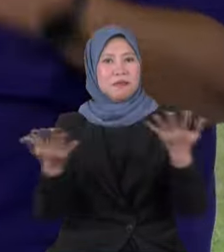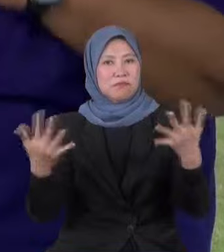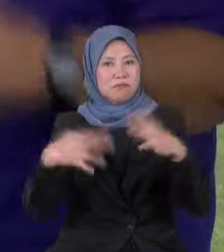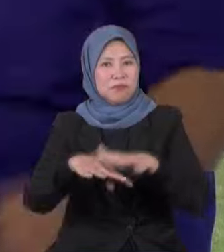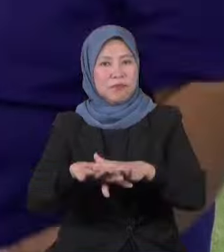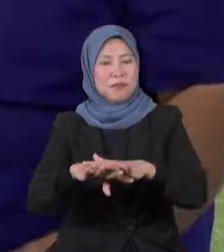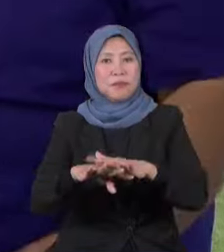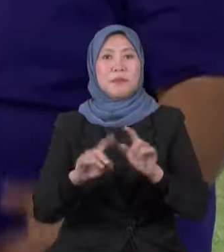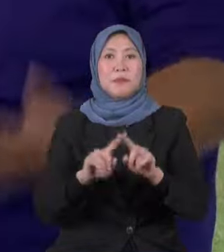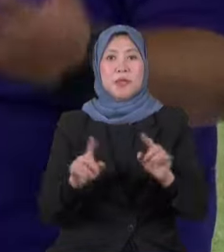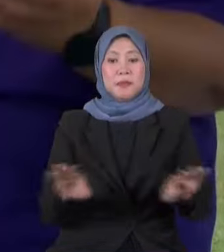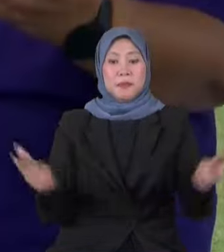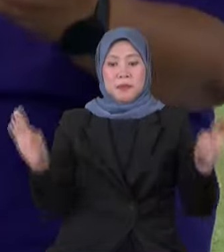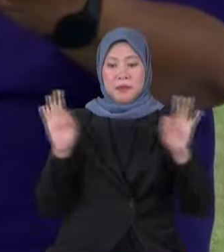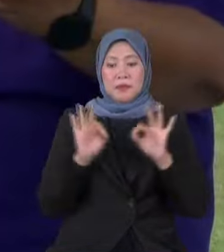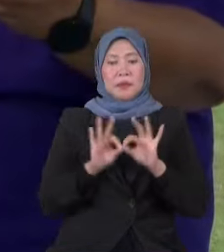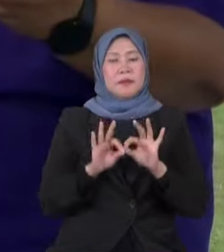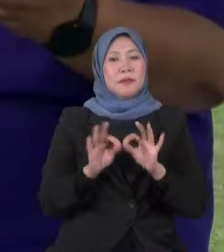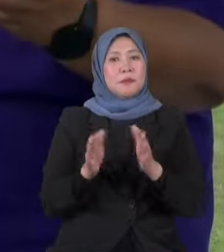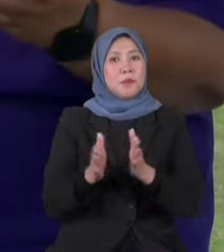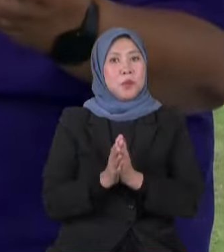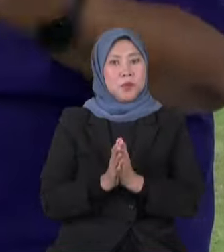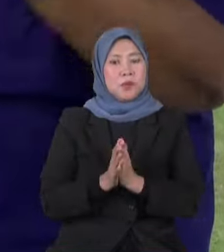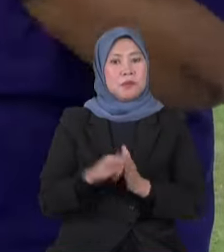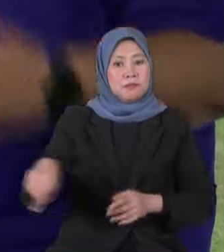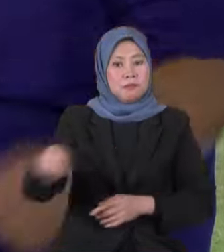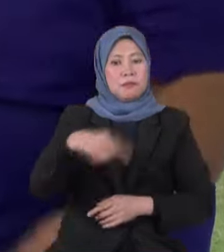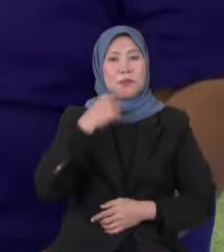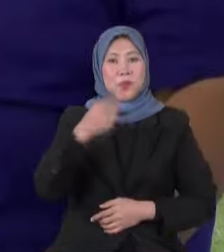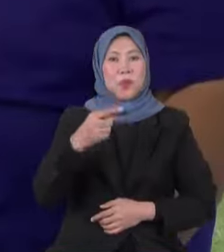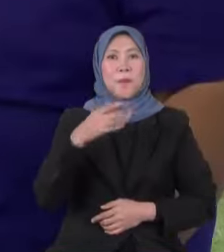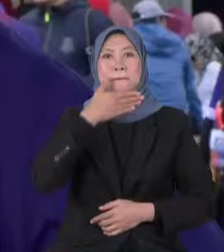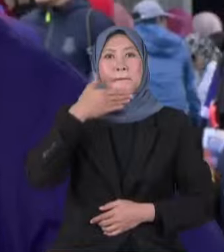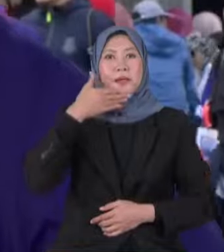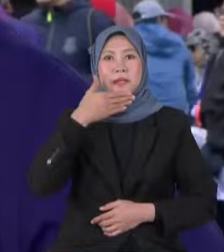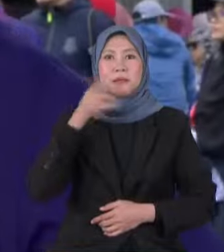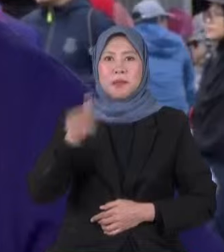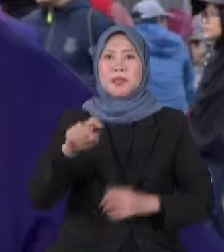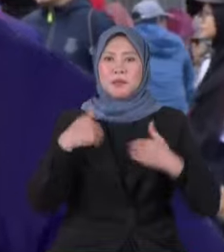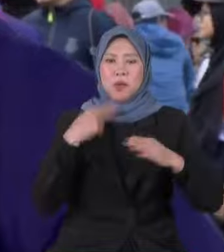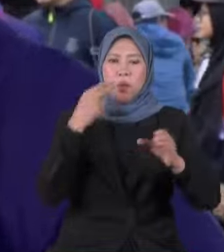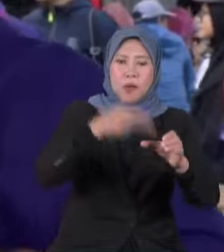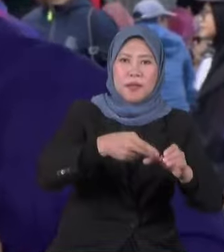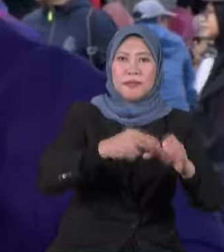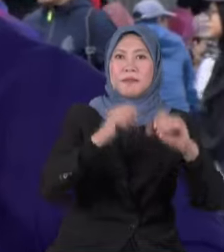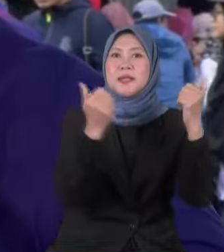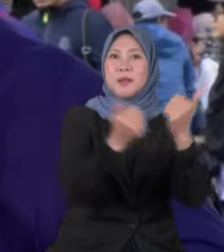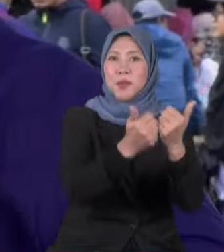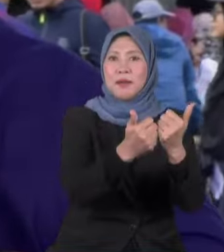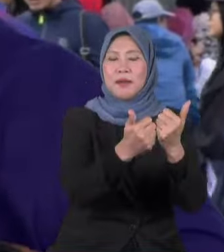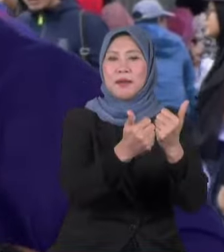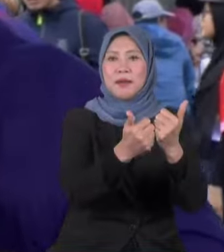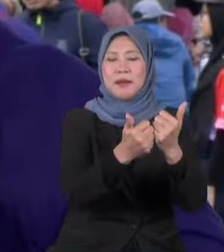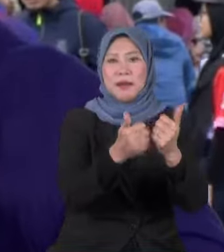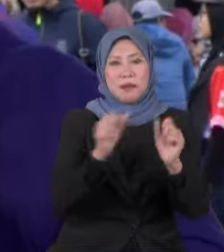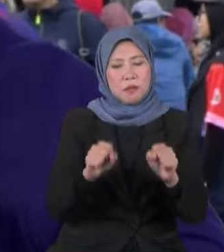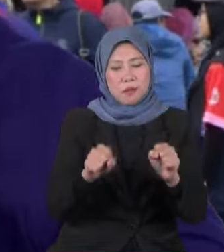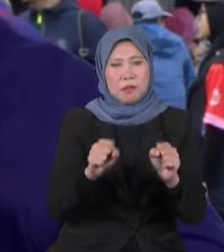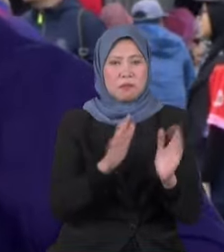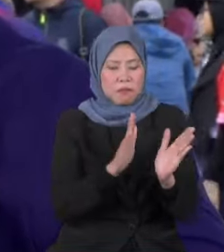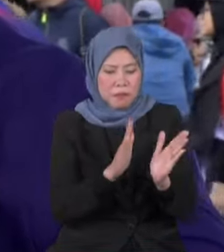Dan yang paling penting, kita minta kita seru belia-belia kita ni supaya berpersatuan. Bila berpersatuan ni, mereka lebih